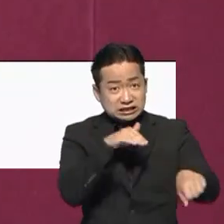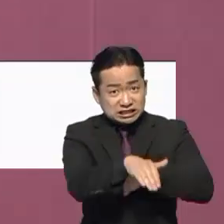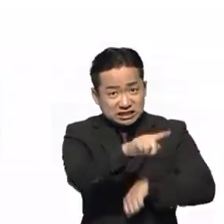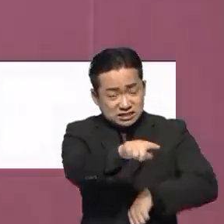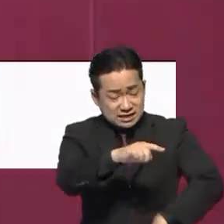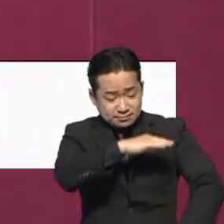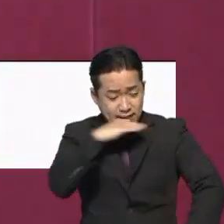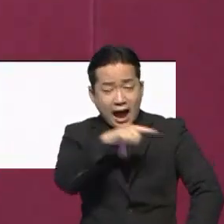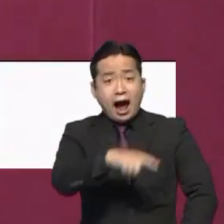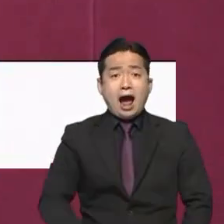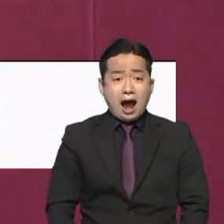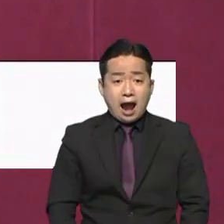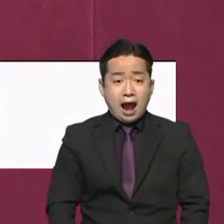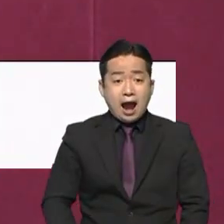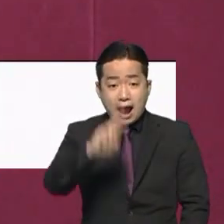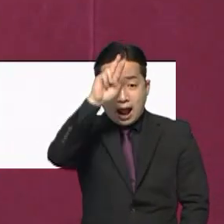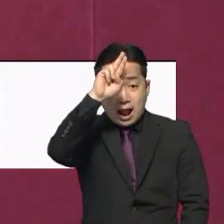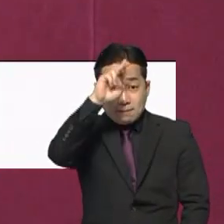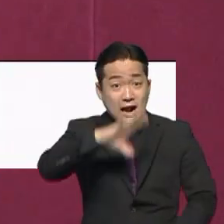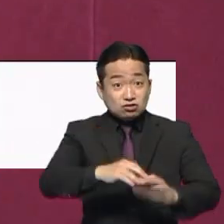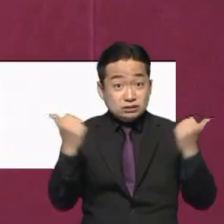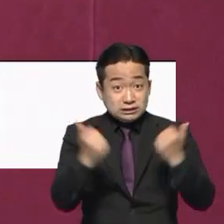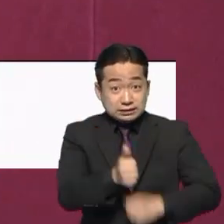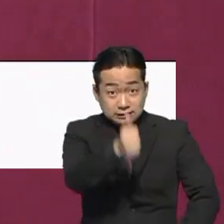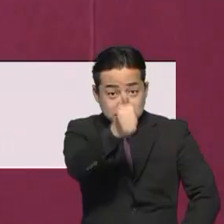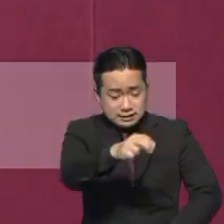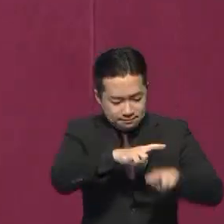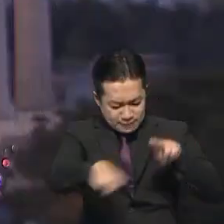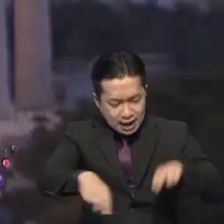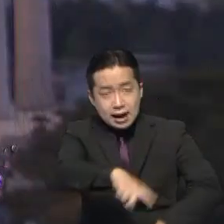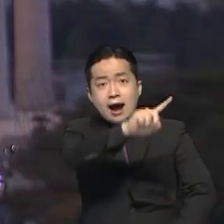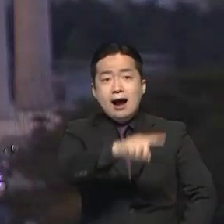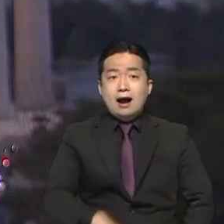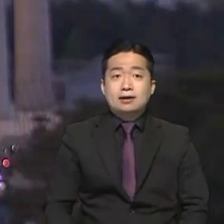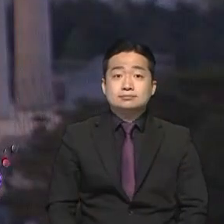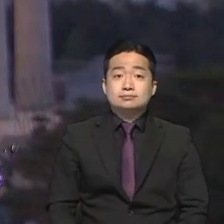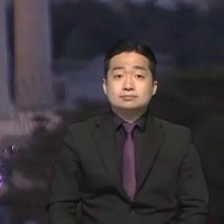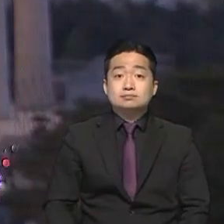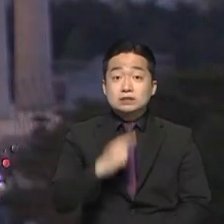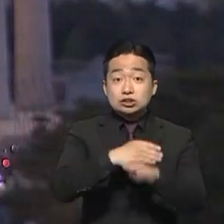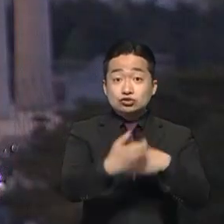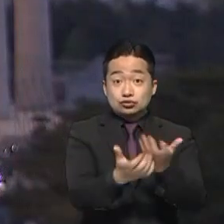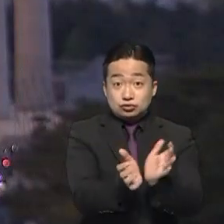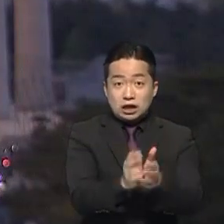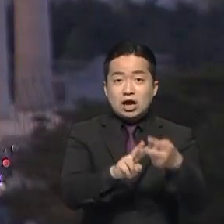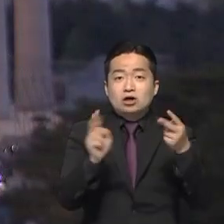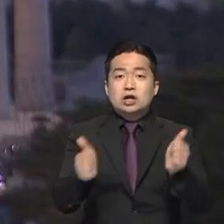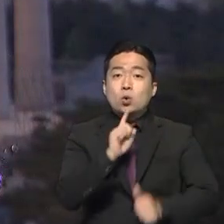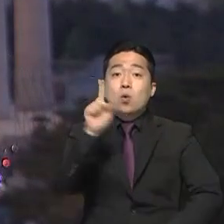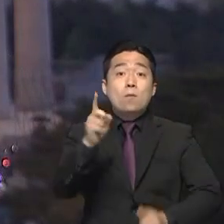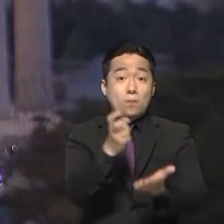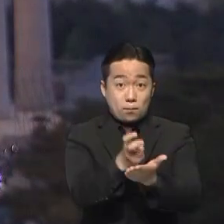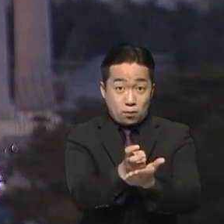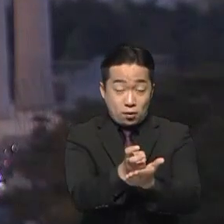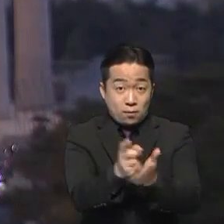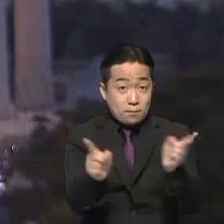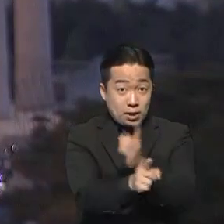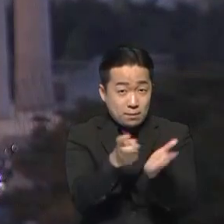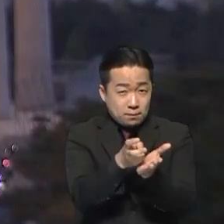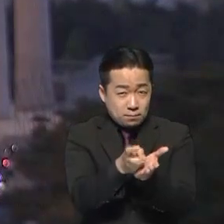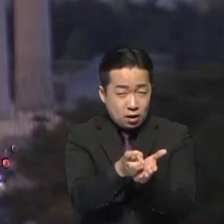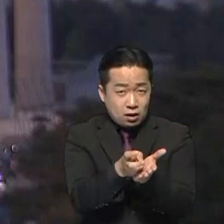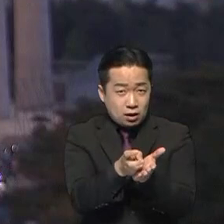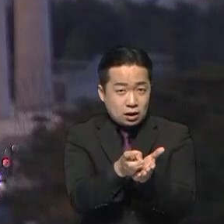겁니까? 박병석 국회의장은 사퇴하십시오. 민주당은 형사소송법 개정안도 다음 달 3일